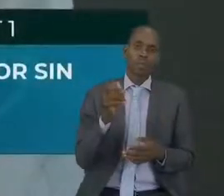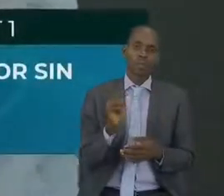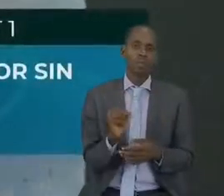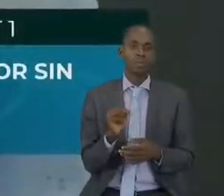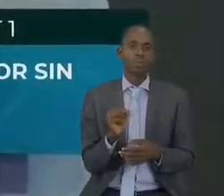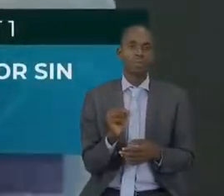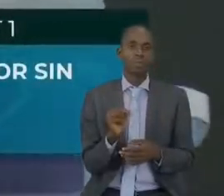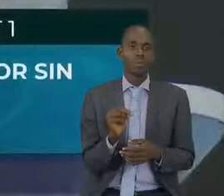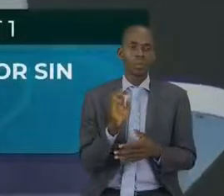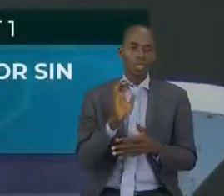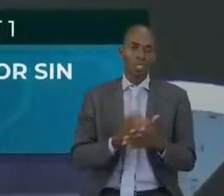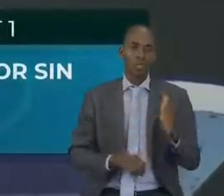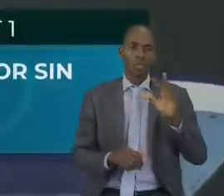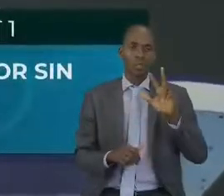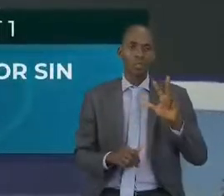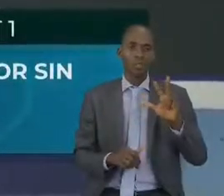Jean 3,